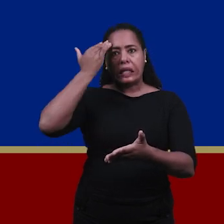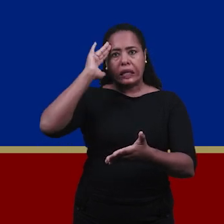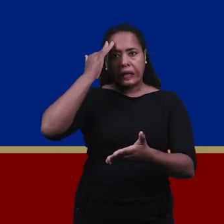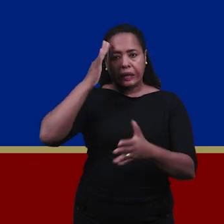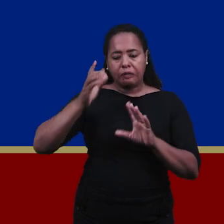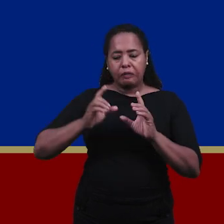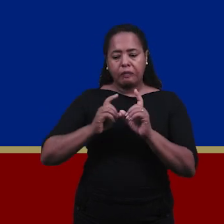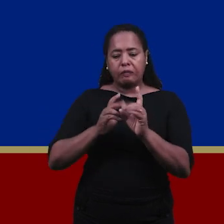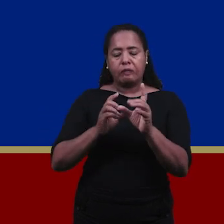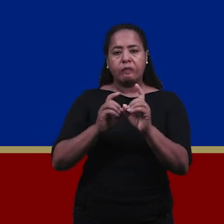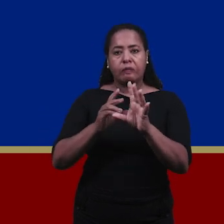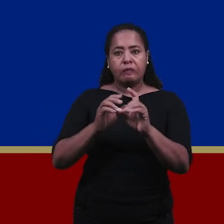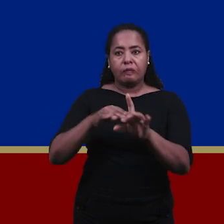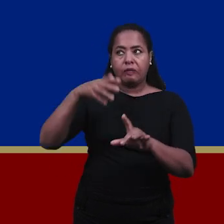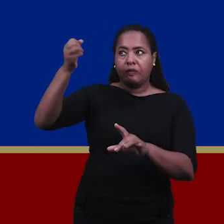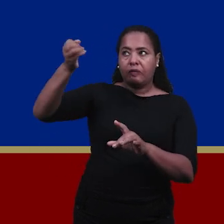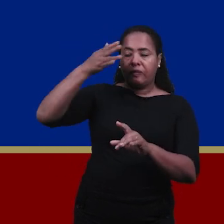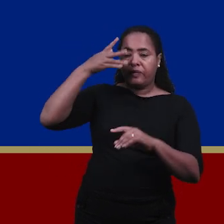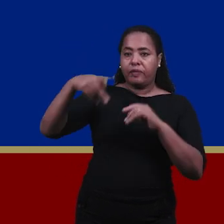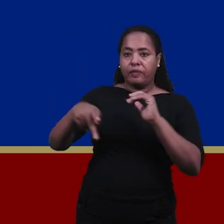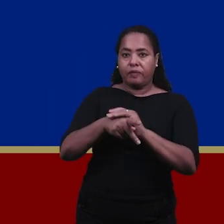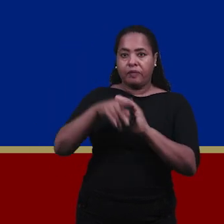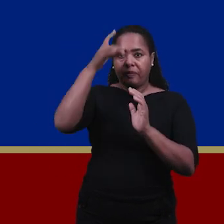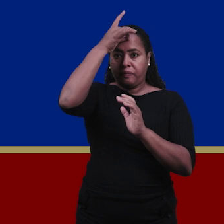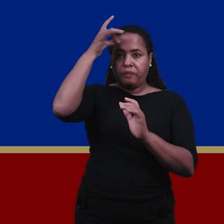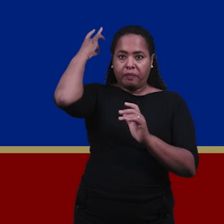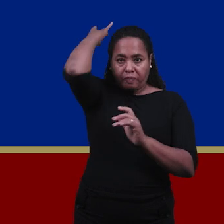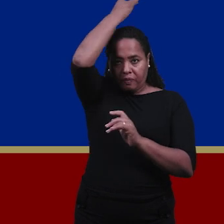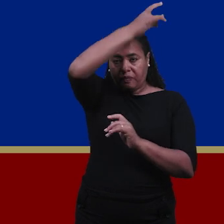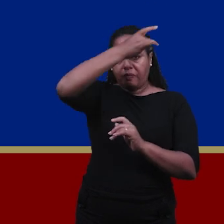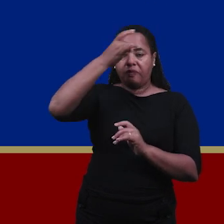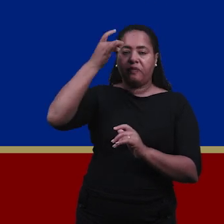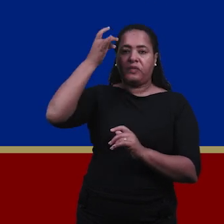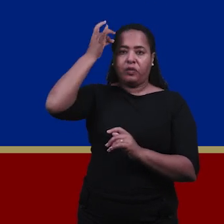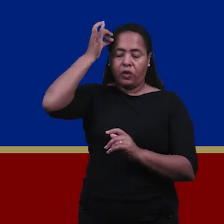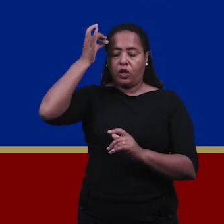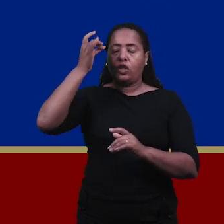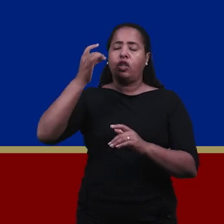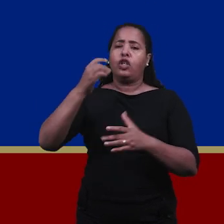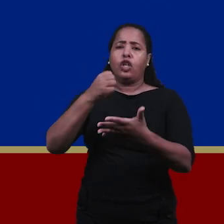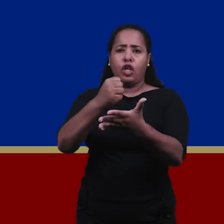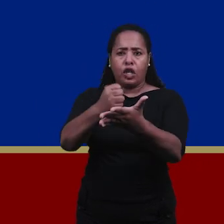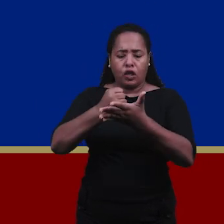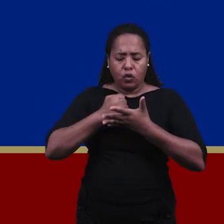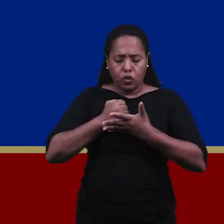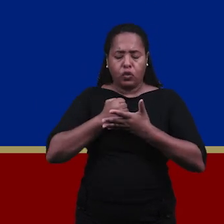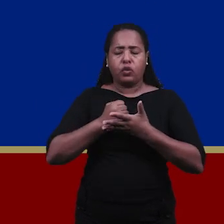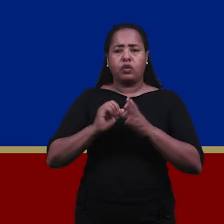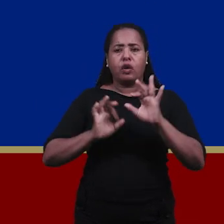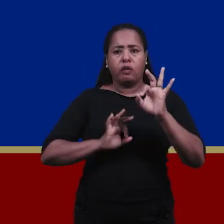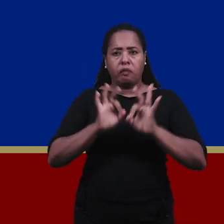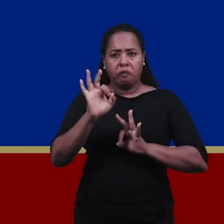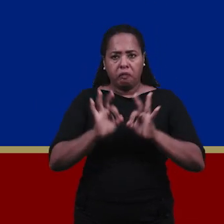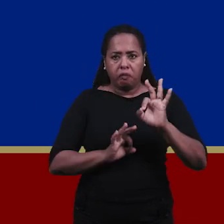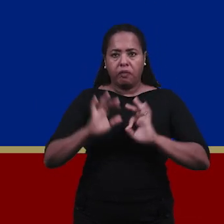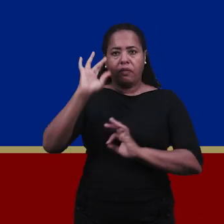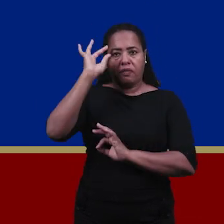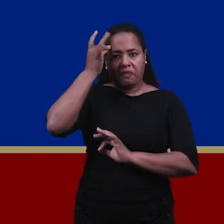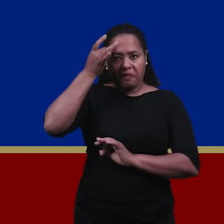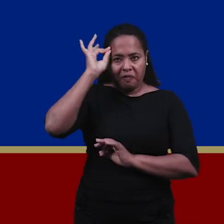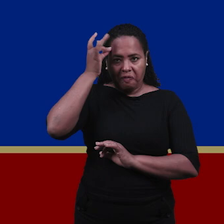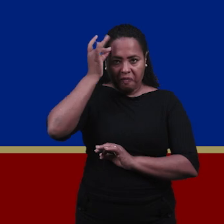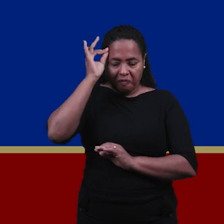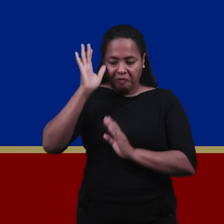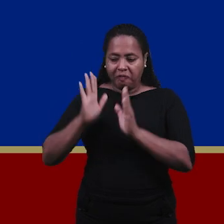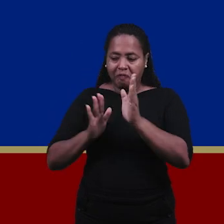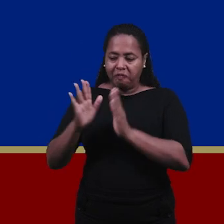indispensable pour la compréhension de la doctrine révélée du Saint-Esprit, qui contribue beaucoup dans la préparation spirituelle